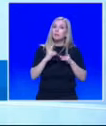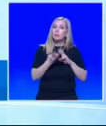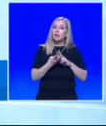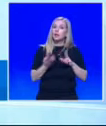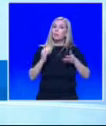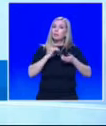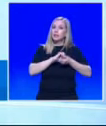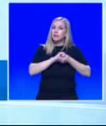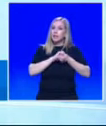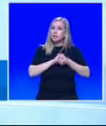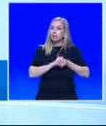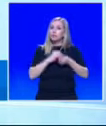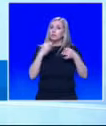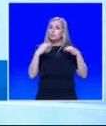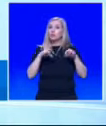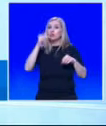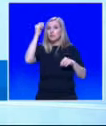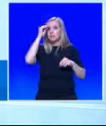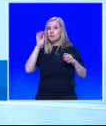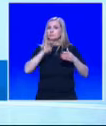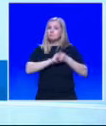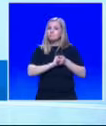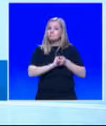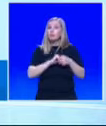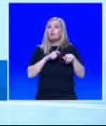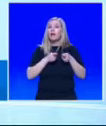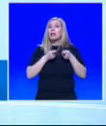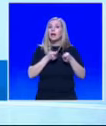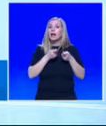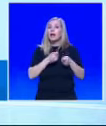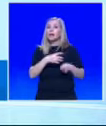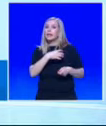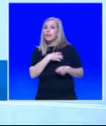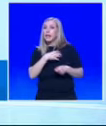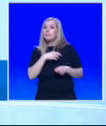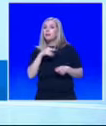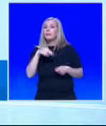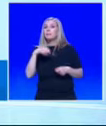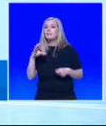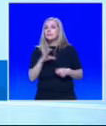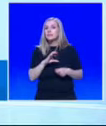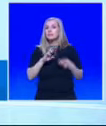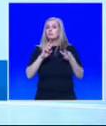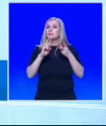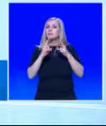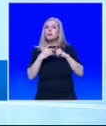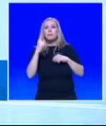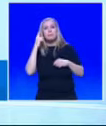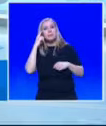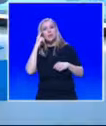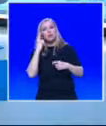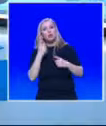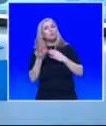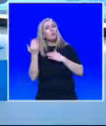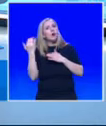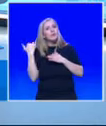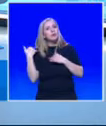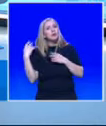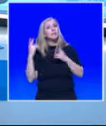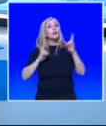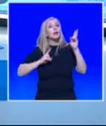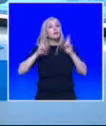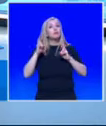и с Демократична България, успя да накара и ГЕРБ, и ДПС да сменят мнението си от 2015-та и да гласуват това,